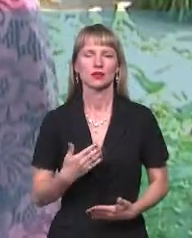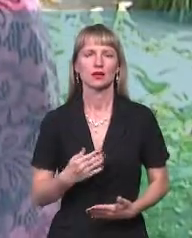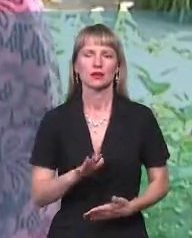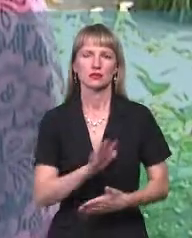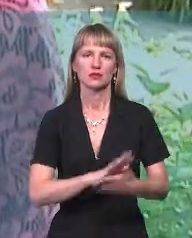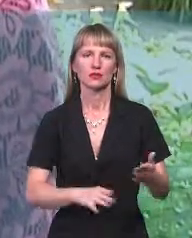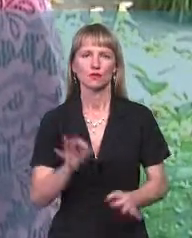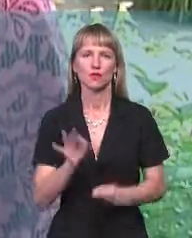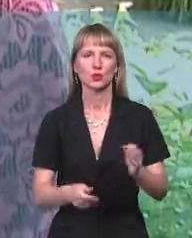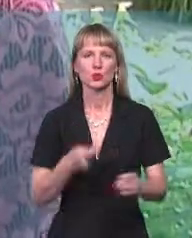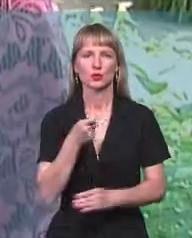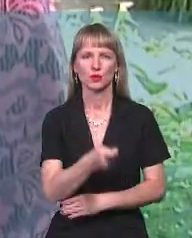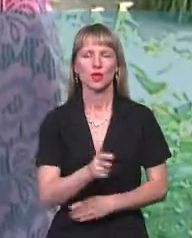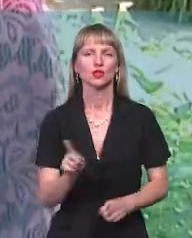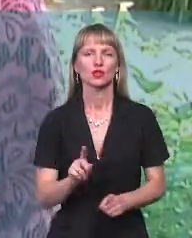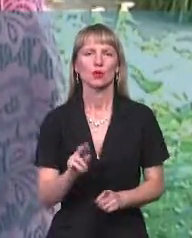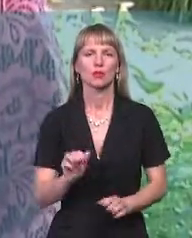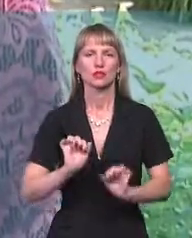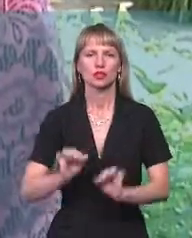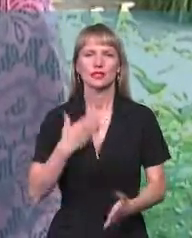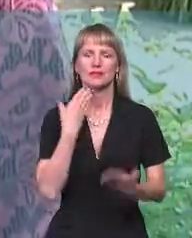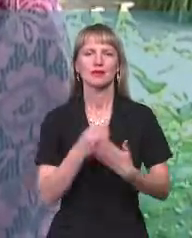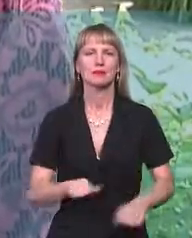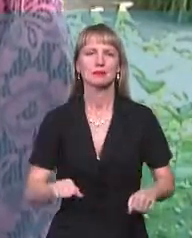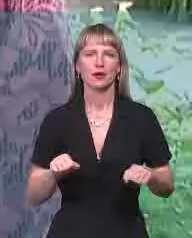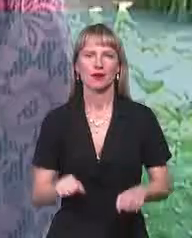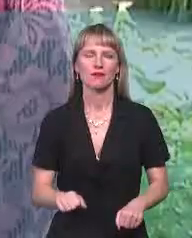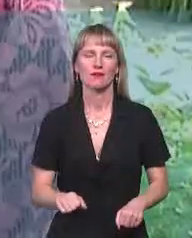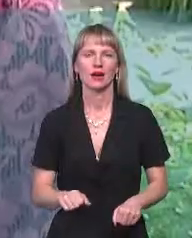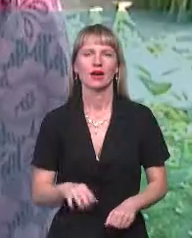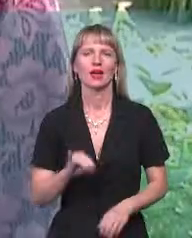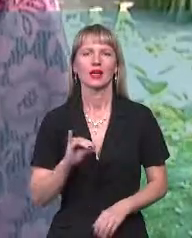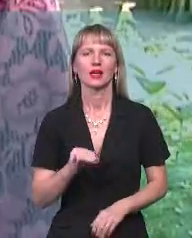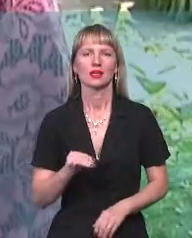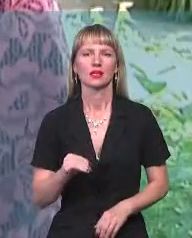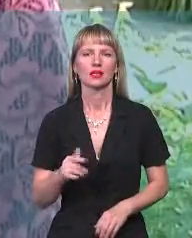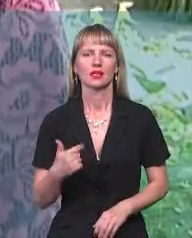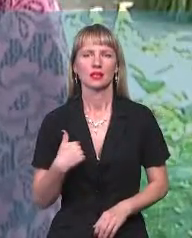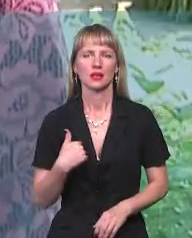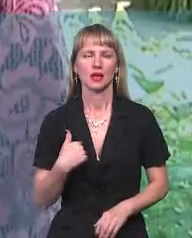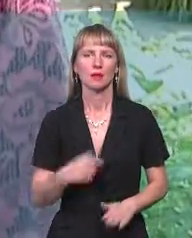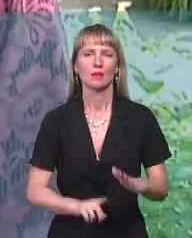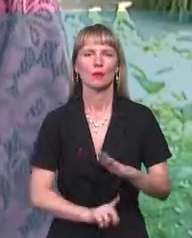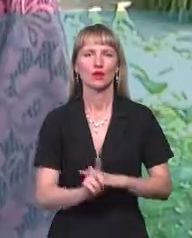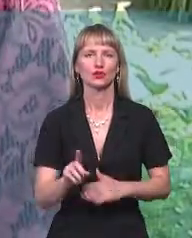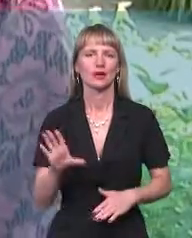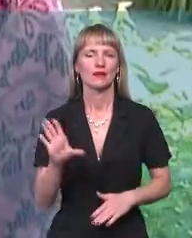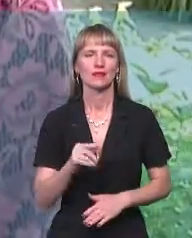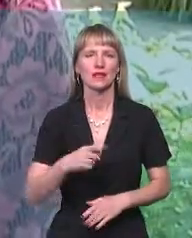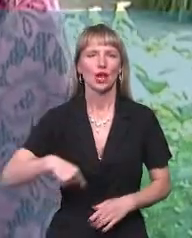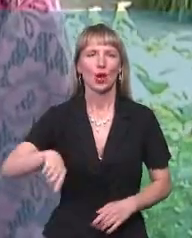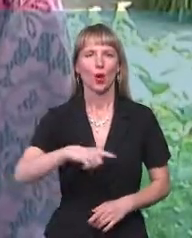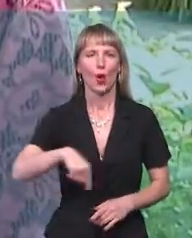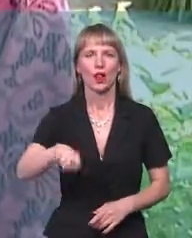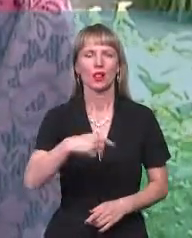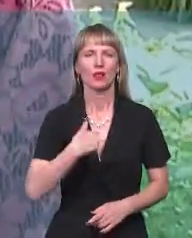суду для того, щоб відстоювати свої права. І я пройшла всі ці кола, мене